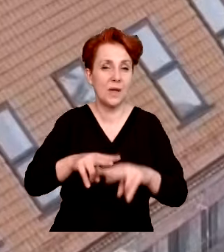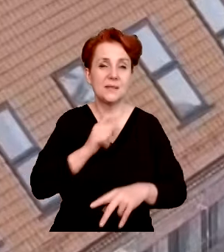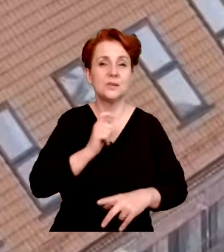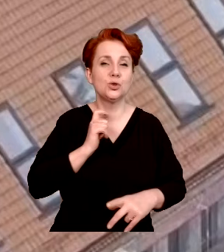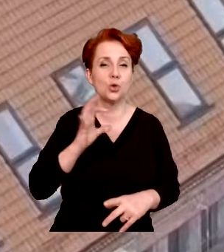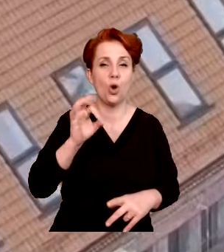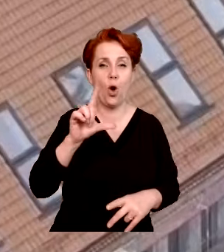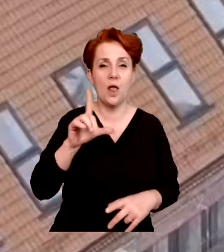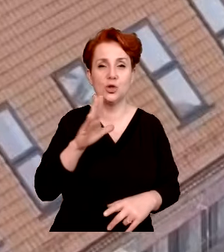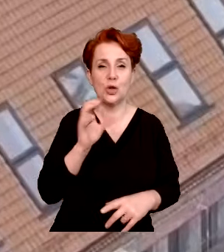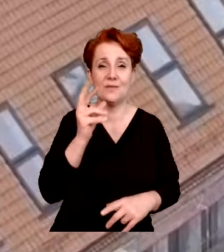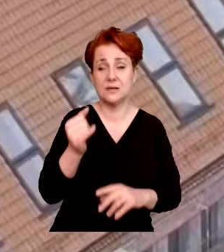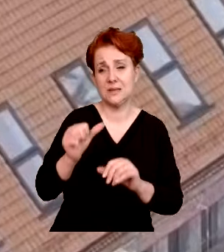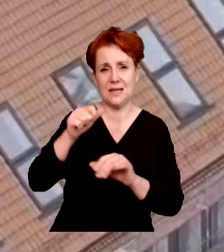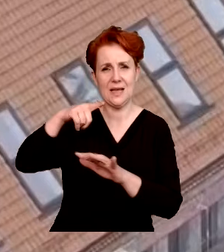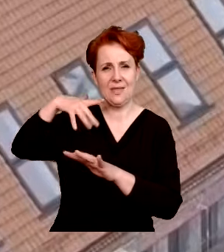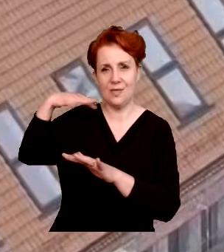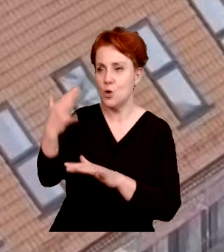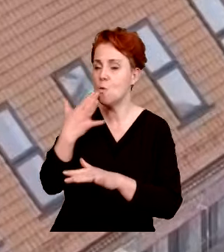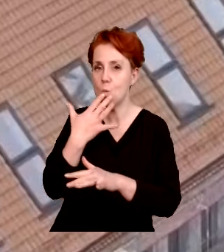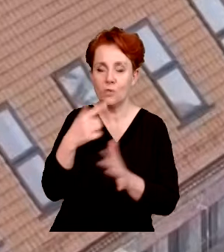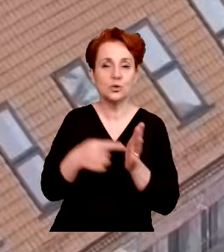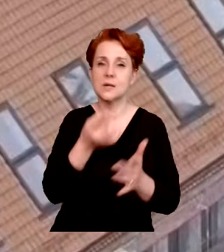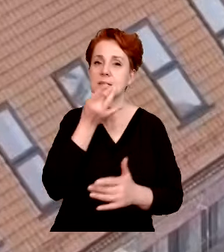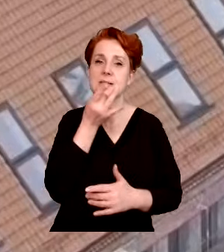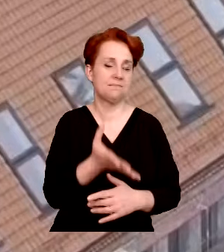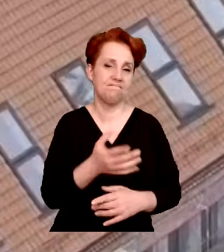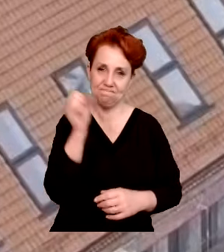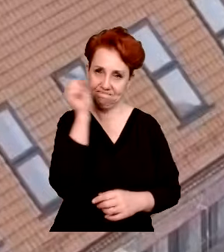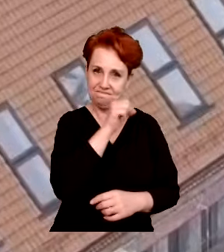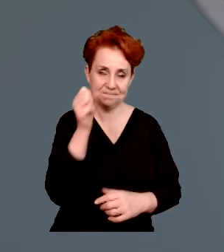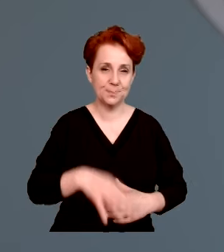przekonywał kilka tygodni temu, że zarzuty są absurdalne.